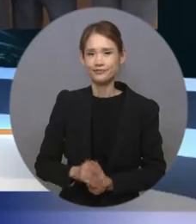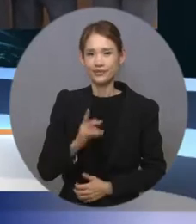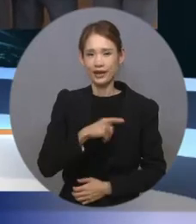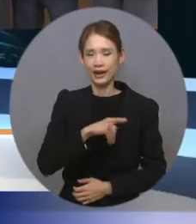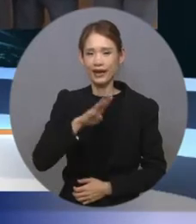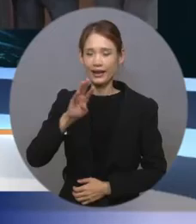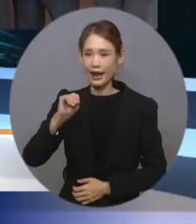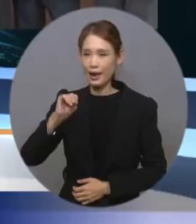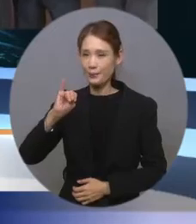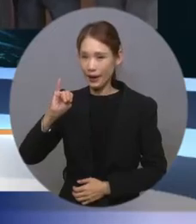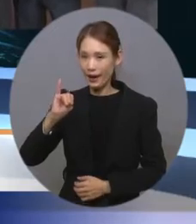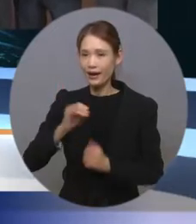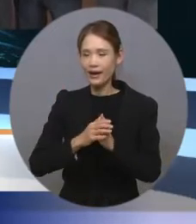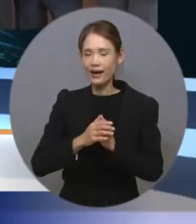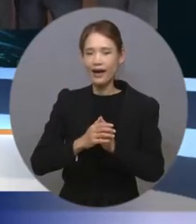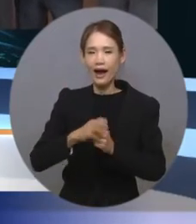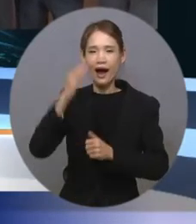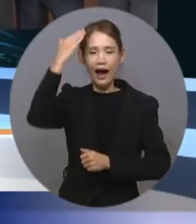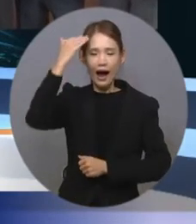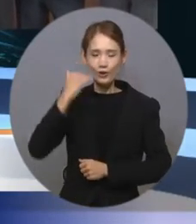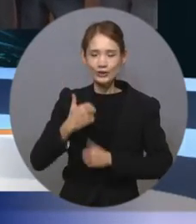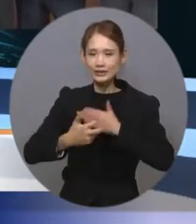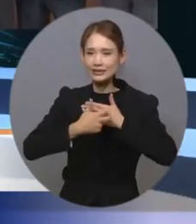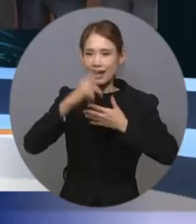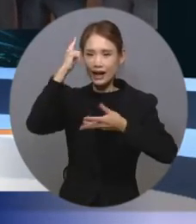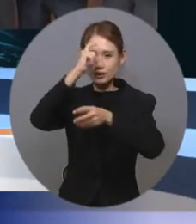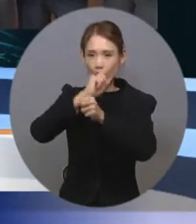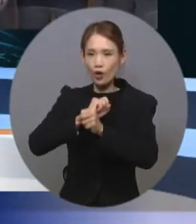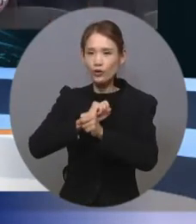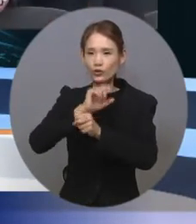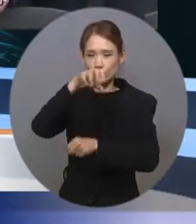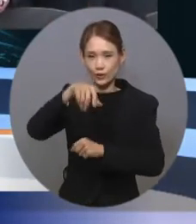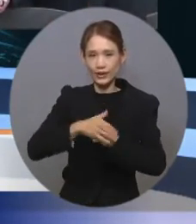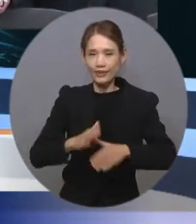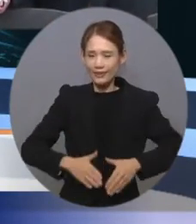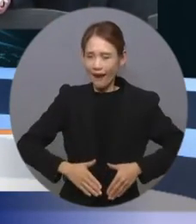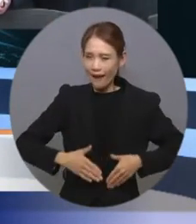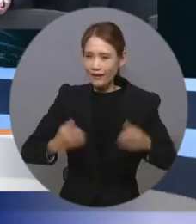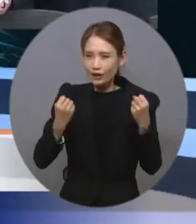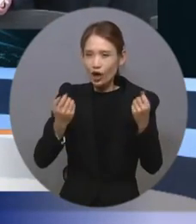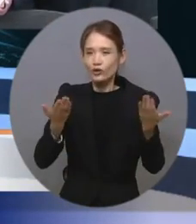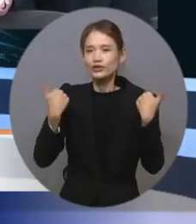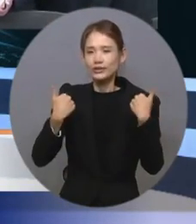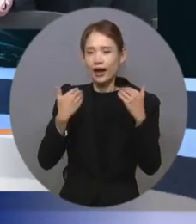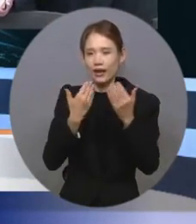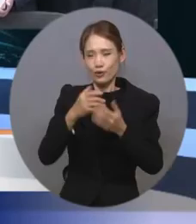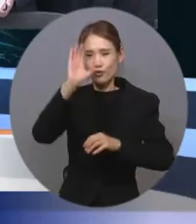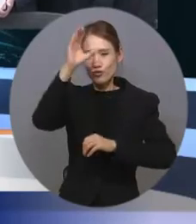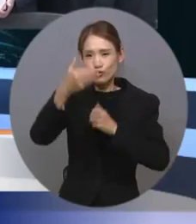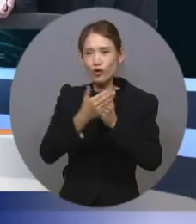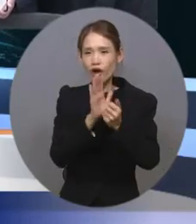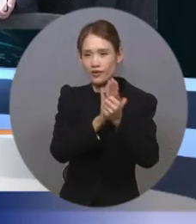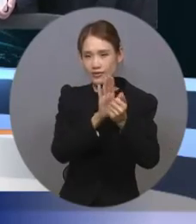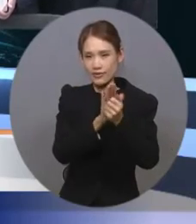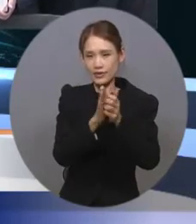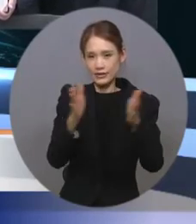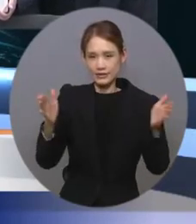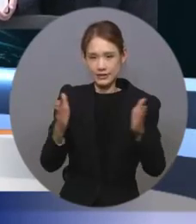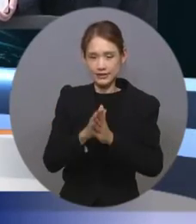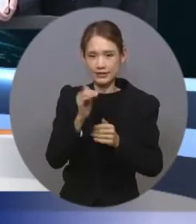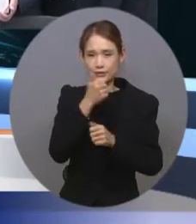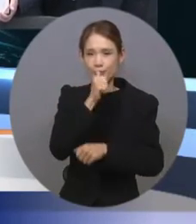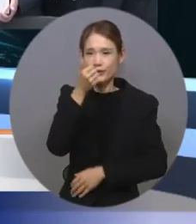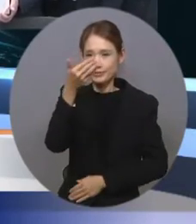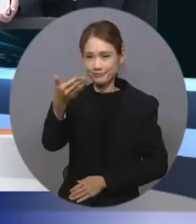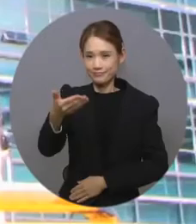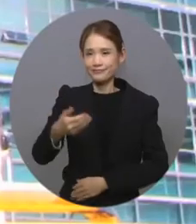KMI 한국의학연구소가 취약계층의 따뜻한 겨울나기를 위한 후원에 나섰습니다. 황병양 기자가